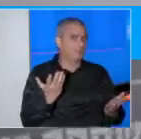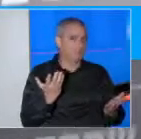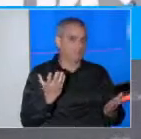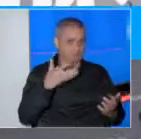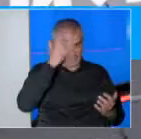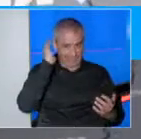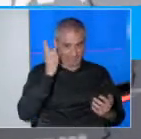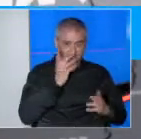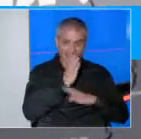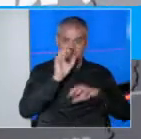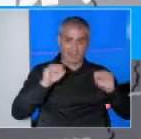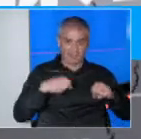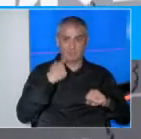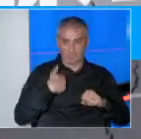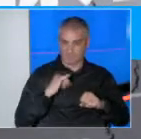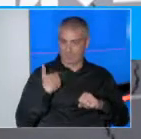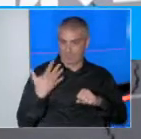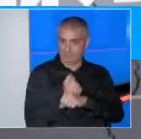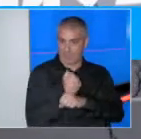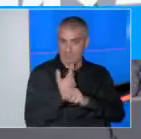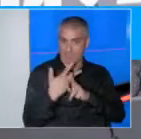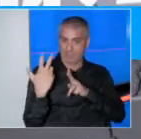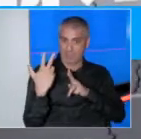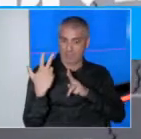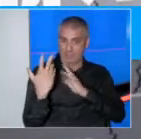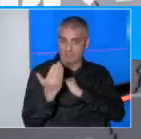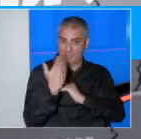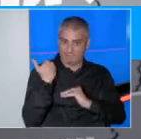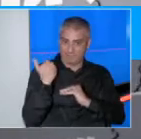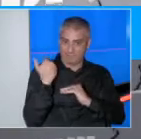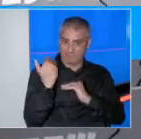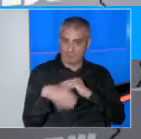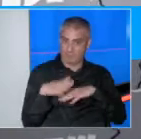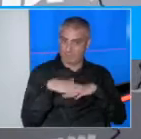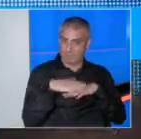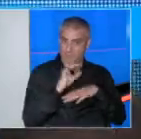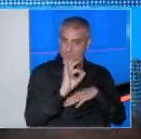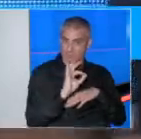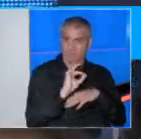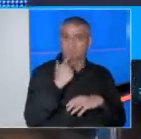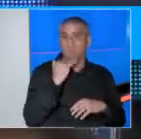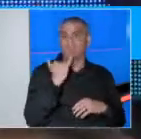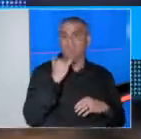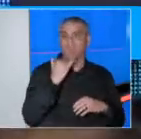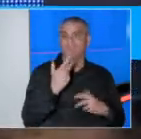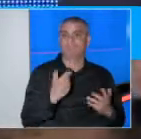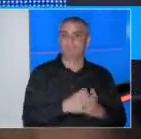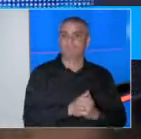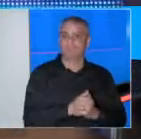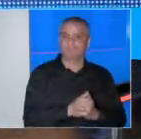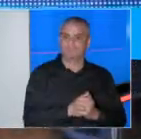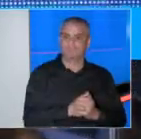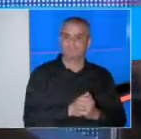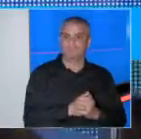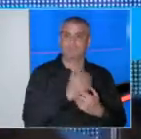שיאיר לפיד יפנה לנשיא ואומר עלה בידי רק לקראת סוף המנדט. כן, זה תראה, גם